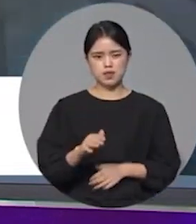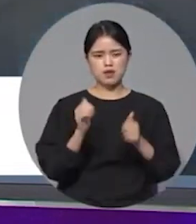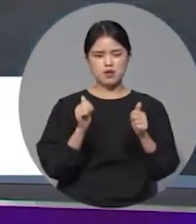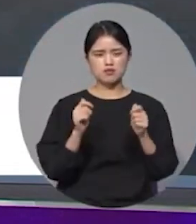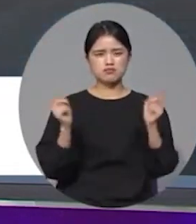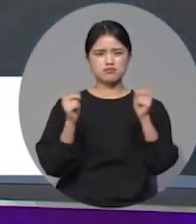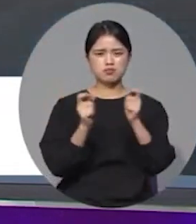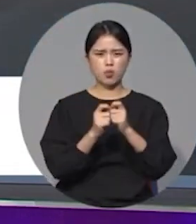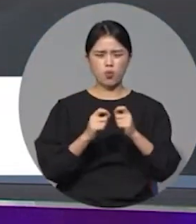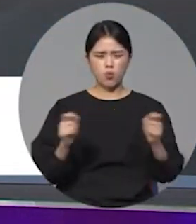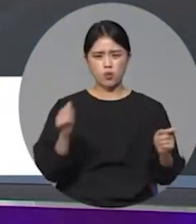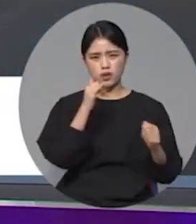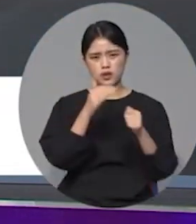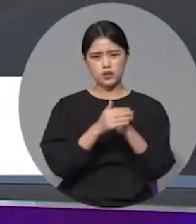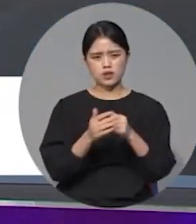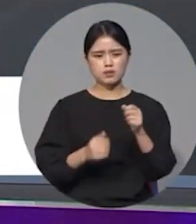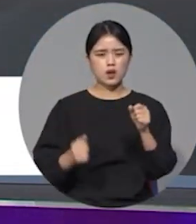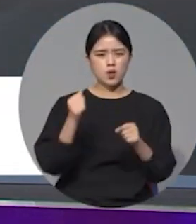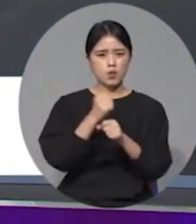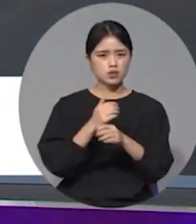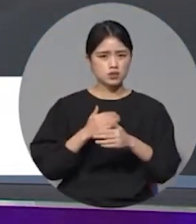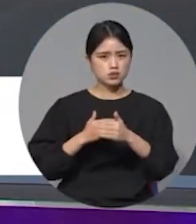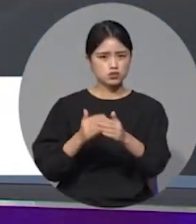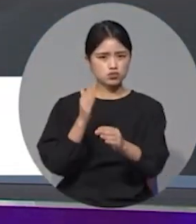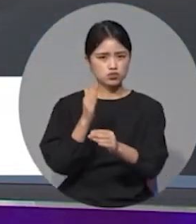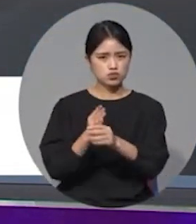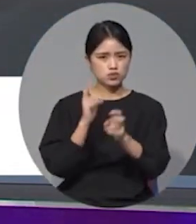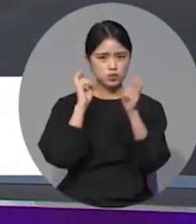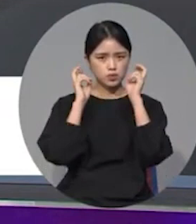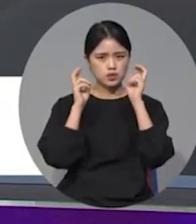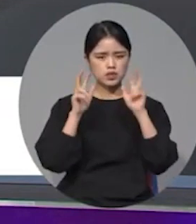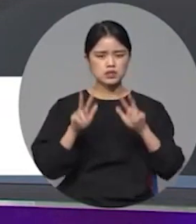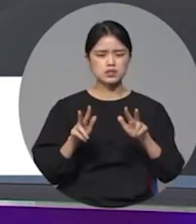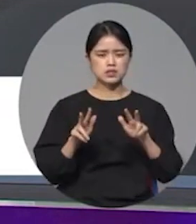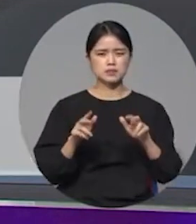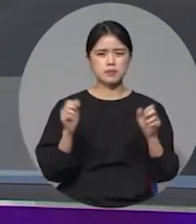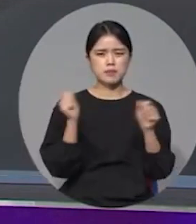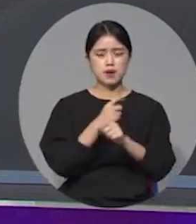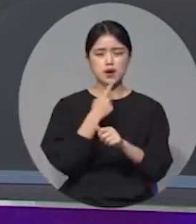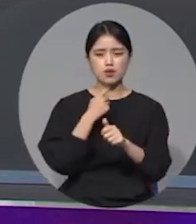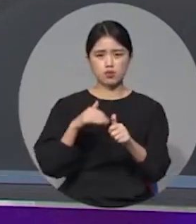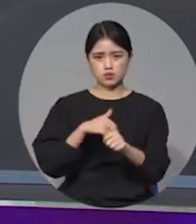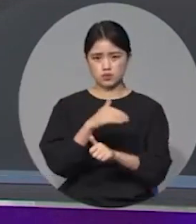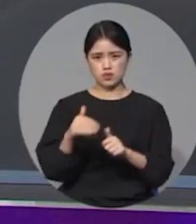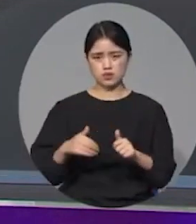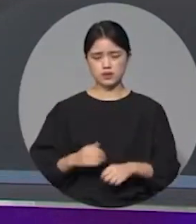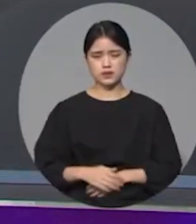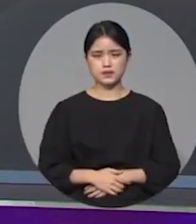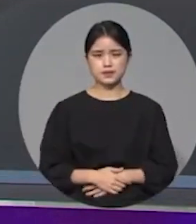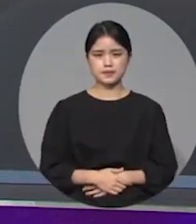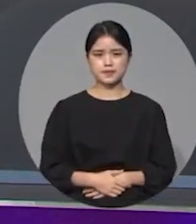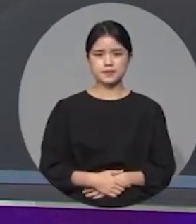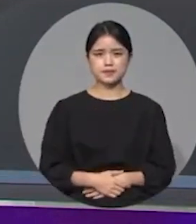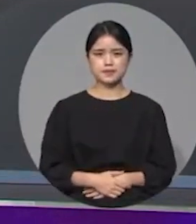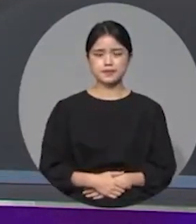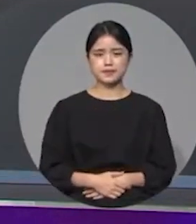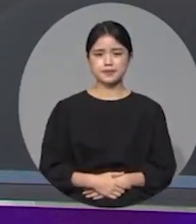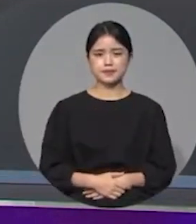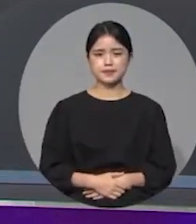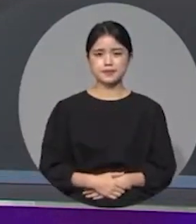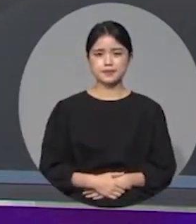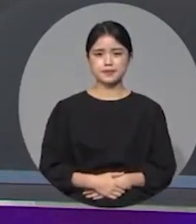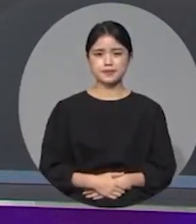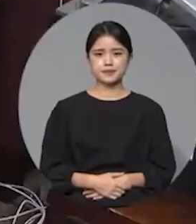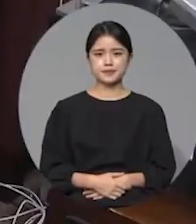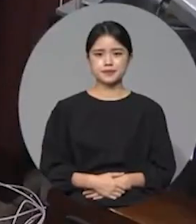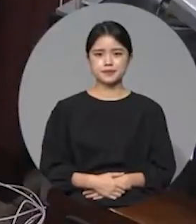자체가 장기화되면서 회생 절차에 들어간 업체는 현재 고사 직전이라고 합니다. 조세영 기자가 취재했습니다.